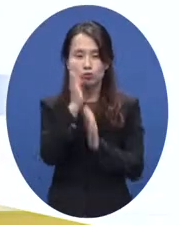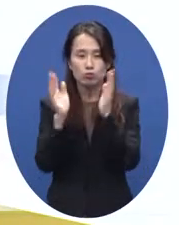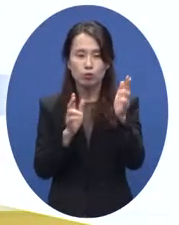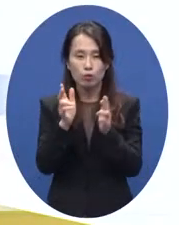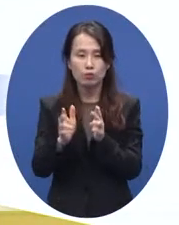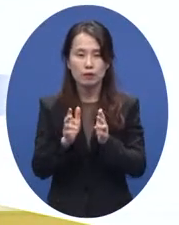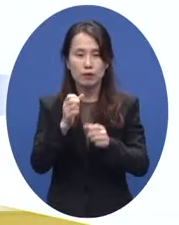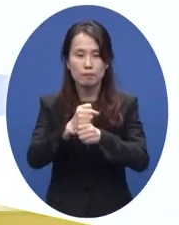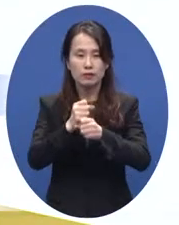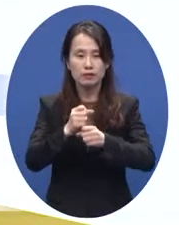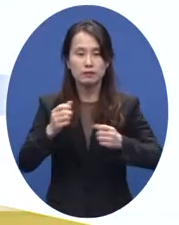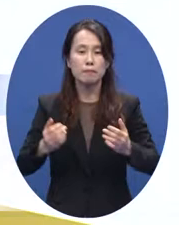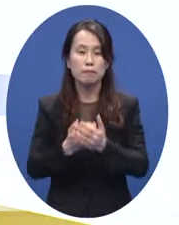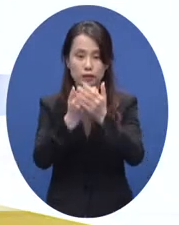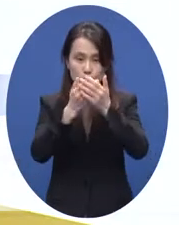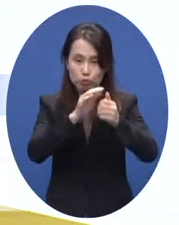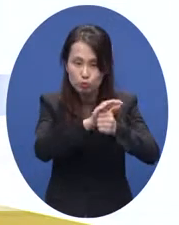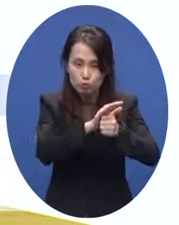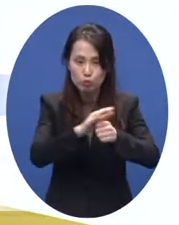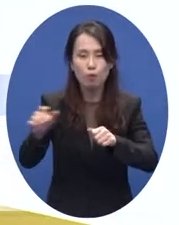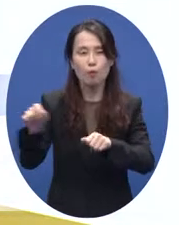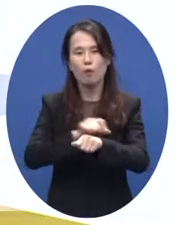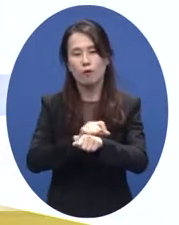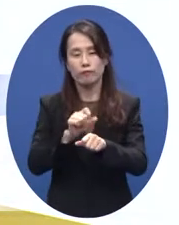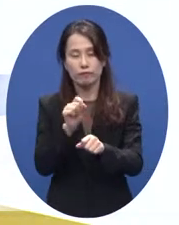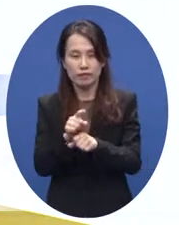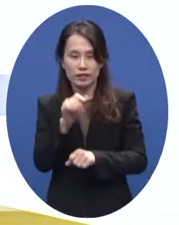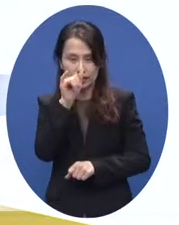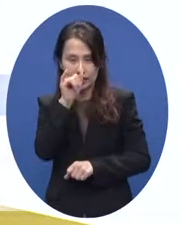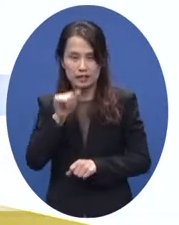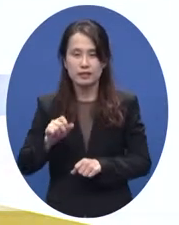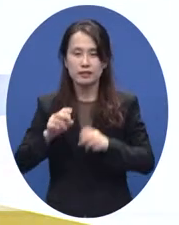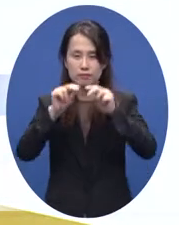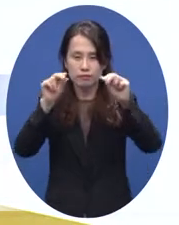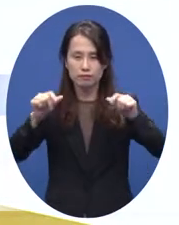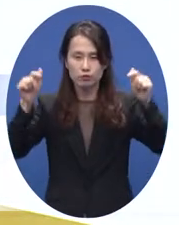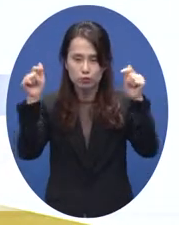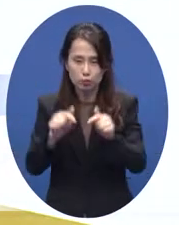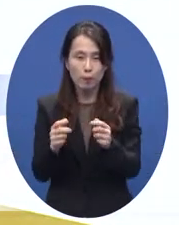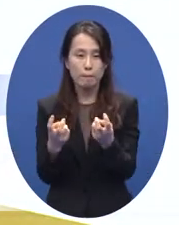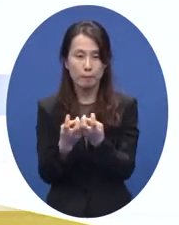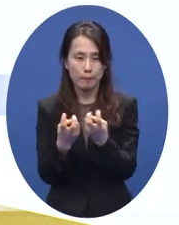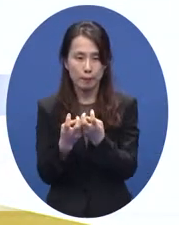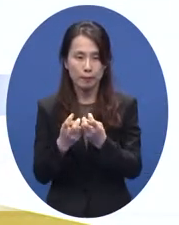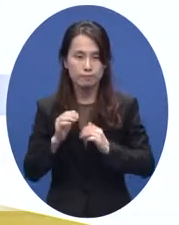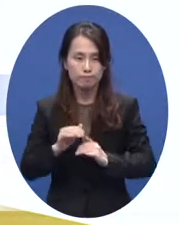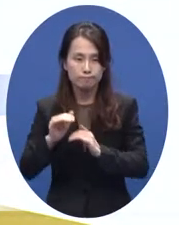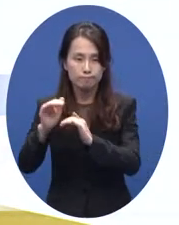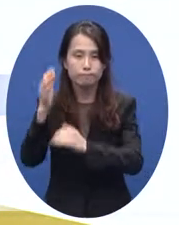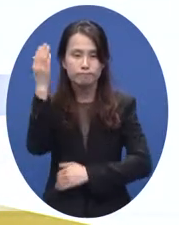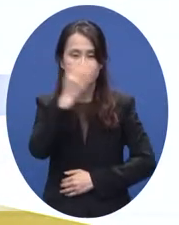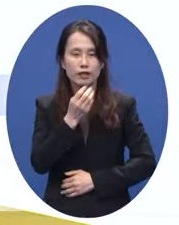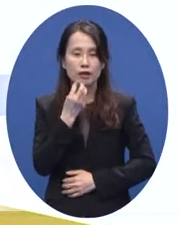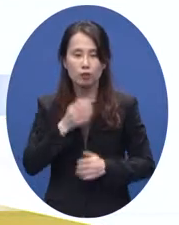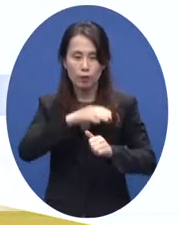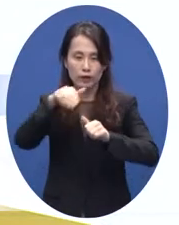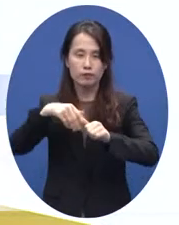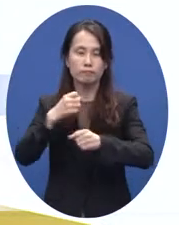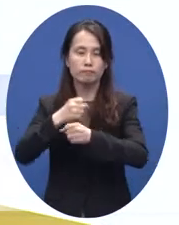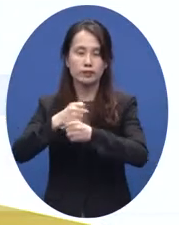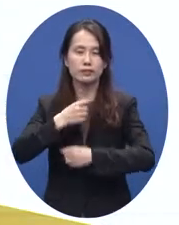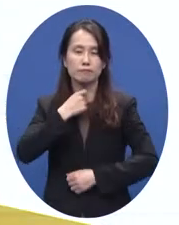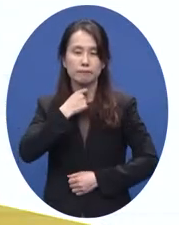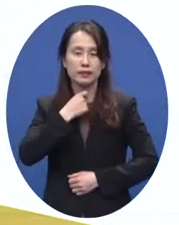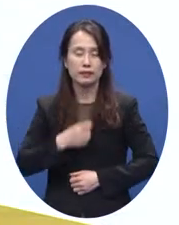공장 조성 활성화 지원 등 특색 있는 미세먼지 저감 대책을 추진하여 깨끗한 경기도 환경을